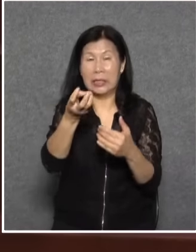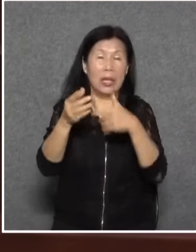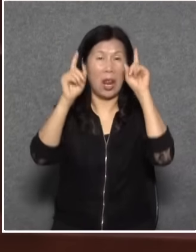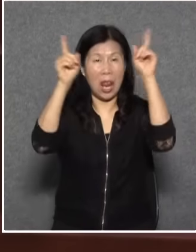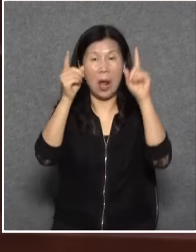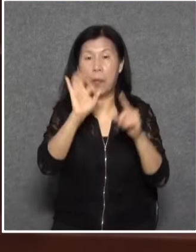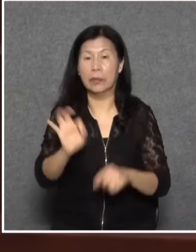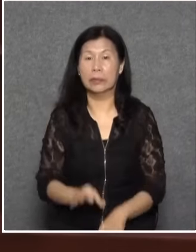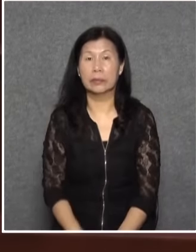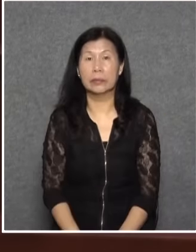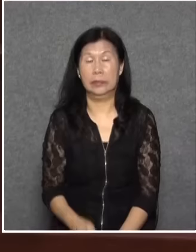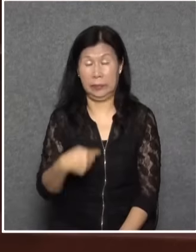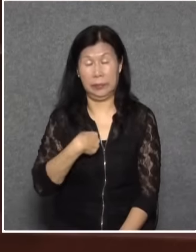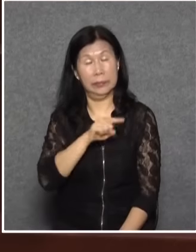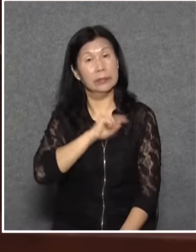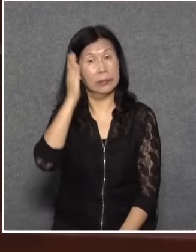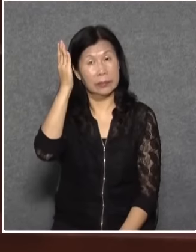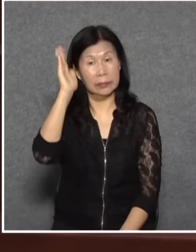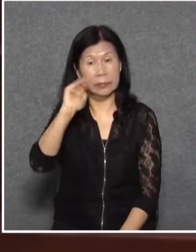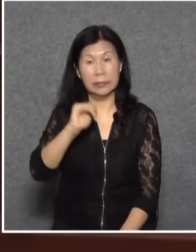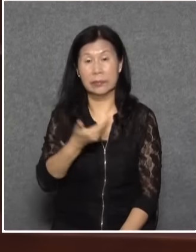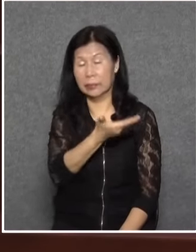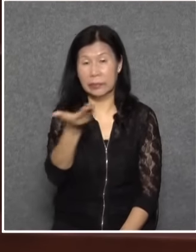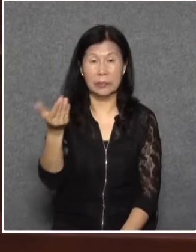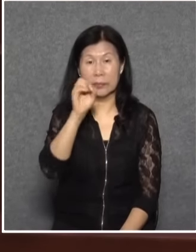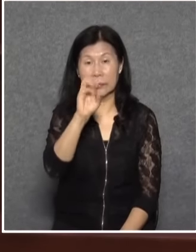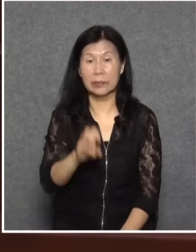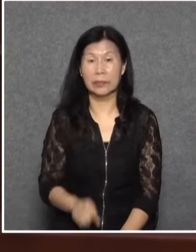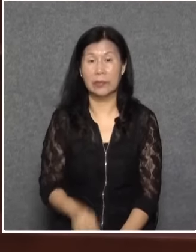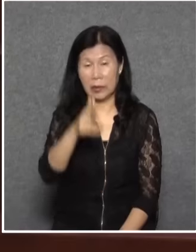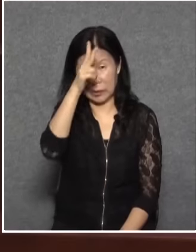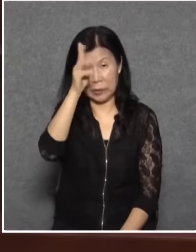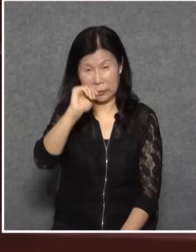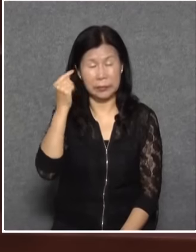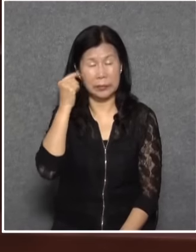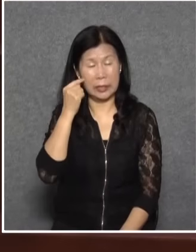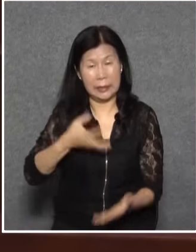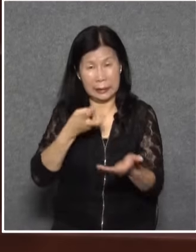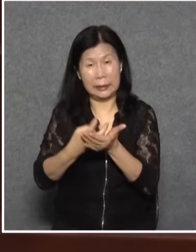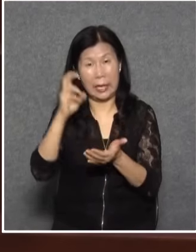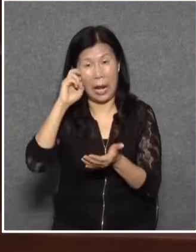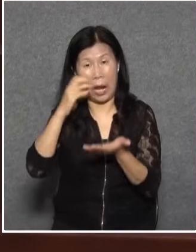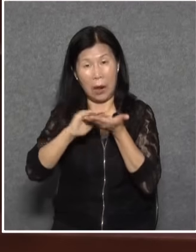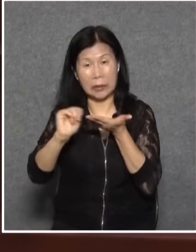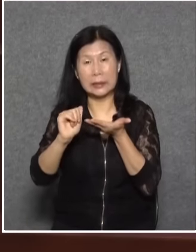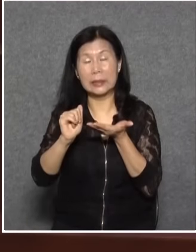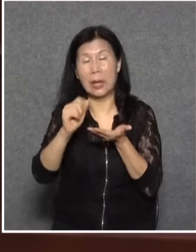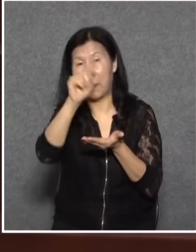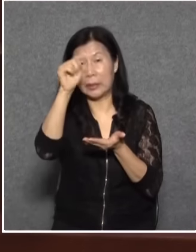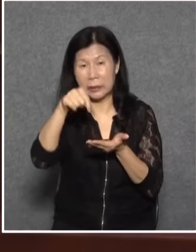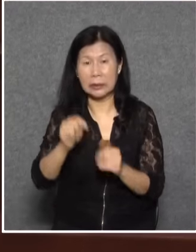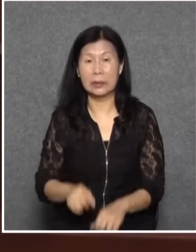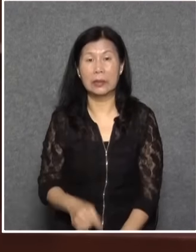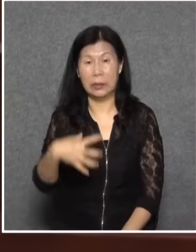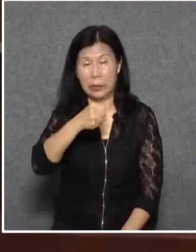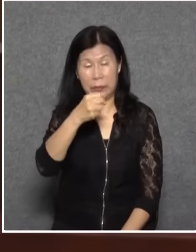係咪？所以我希望咧，即係再一次講啦，即係。政府應該真係審慎啲考慮一下呢啲咁嘅問題啦，即係正如主